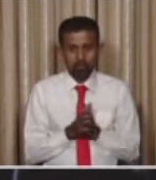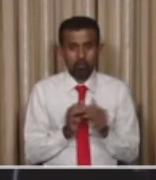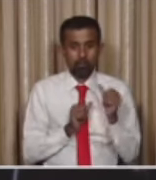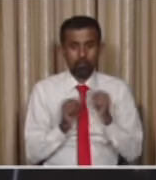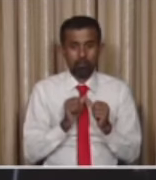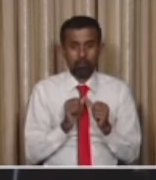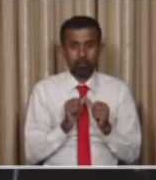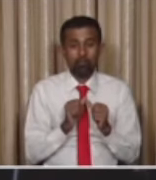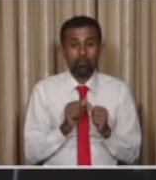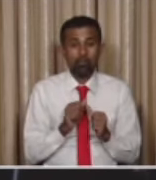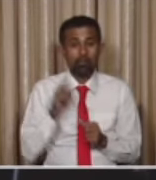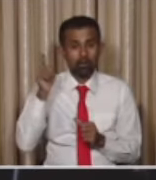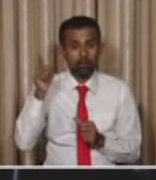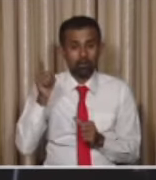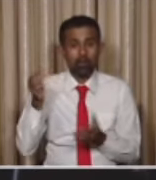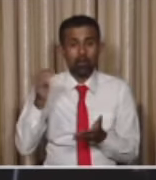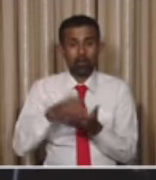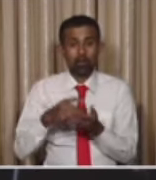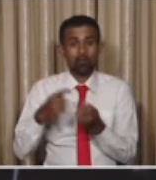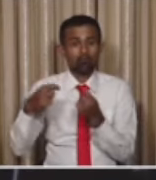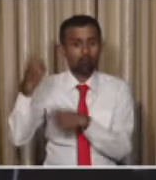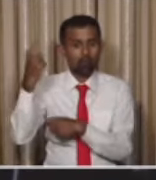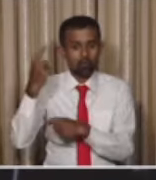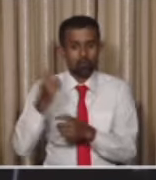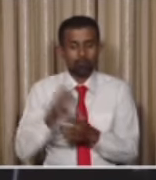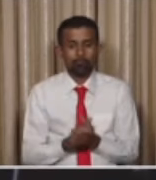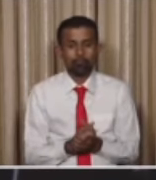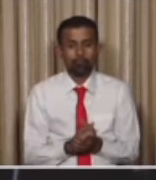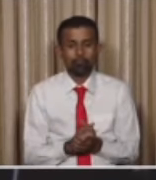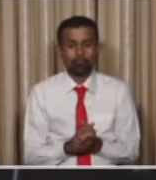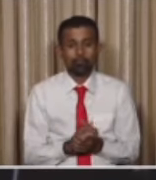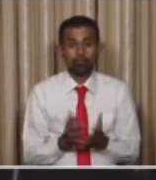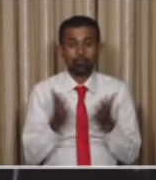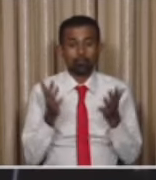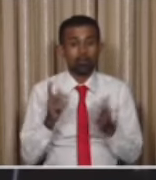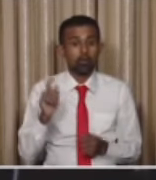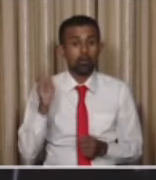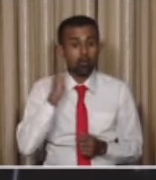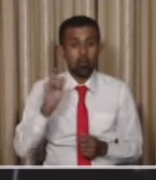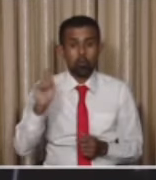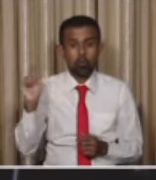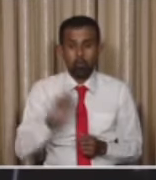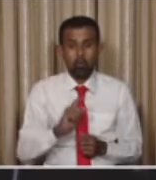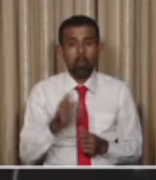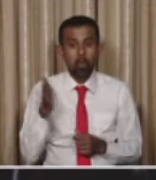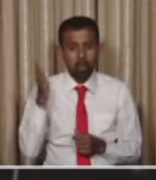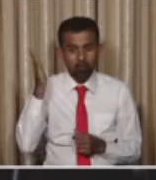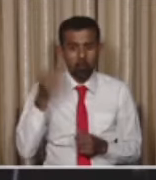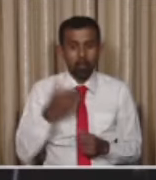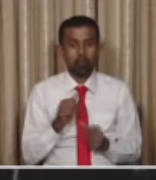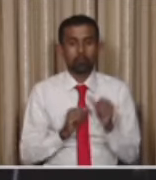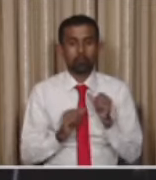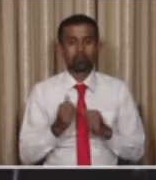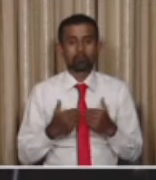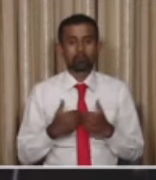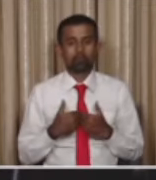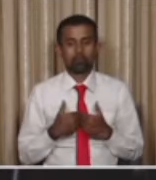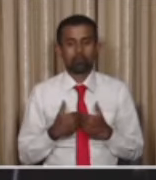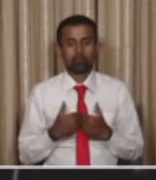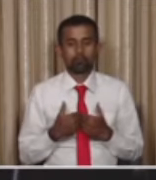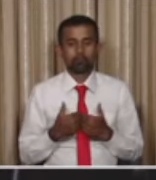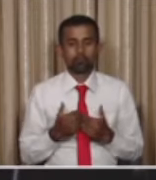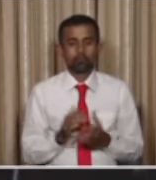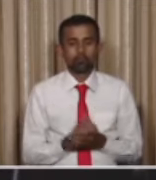ඒව තමයි බොහෝ වෙලාවට අපනයනය කරන ඉන්දියාවෙන් ඉඳන් විශාල විදේශ විනිමය ප්‍රමාණයක් ඔවුන් උපයනවා අපේ ඖෂධ වල ඒකින්ද මම